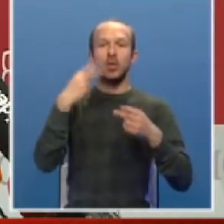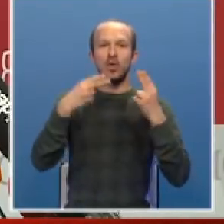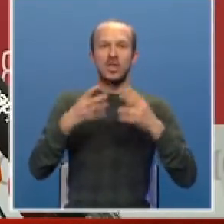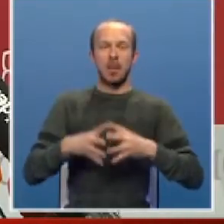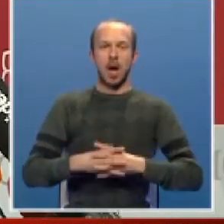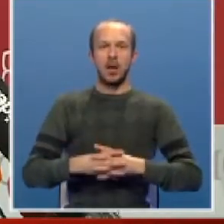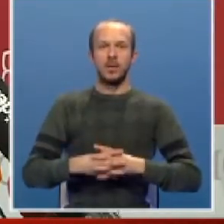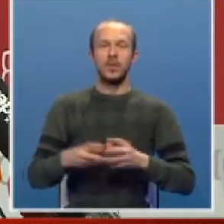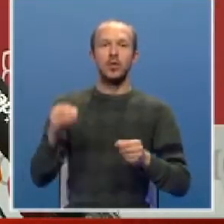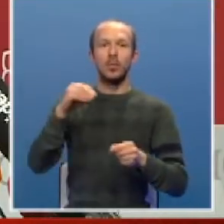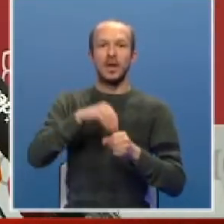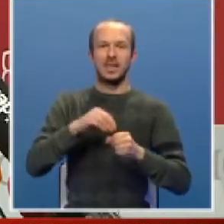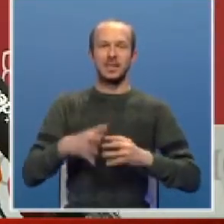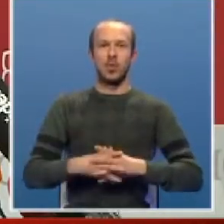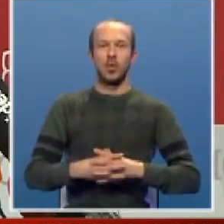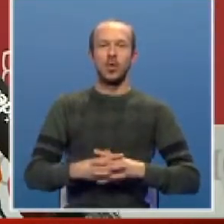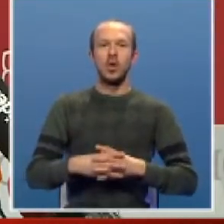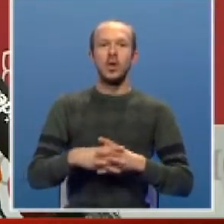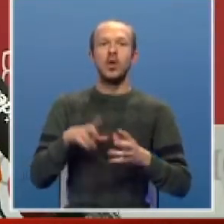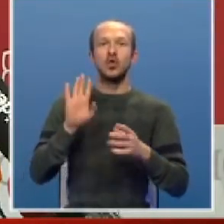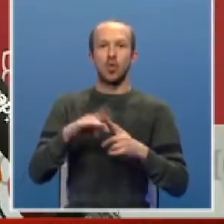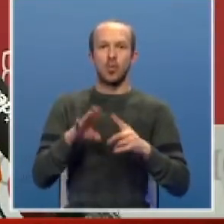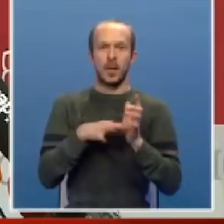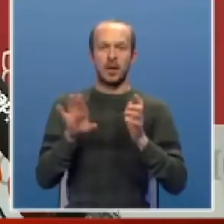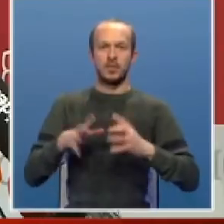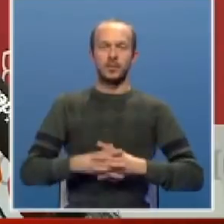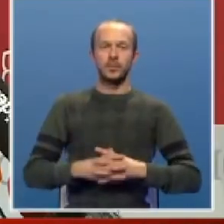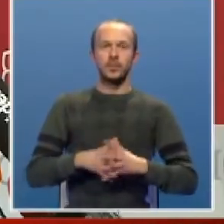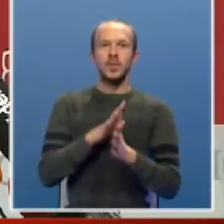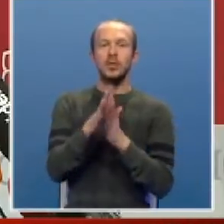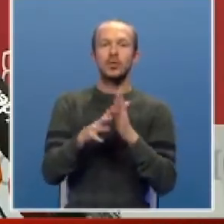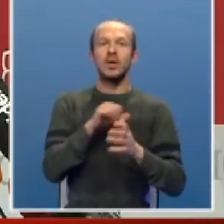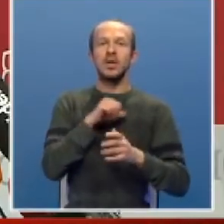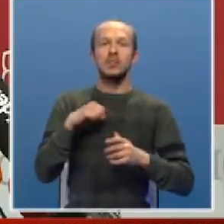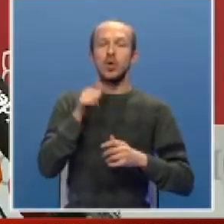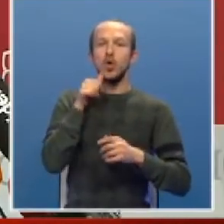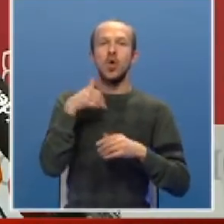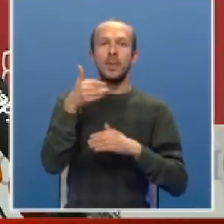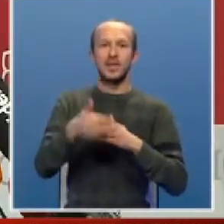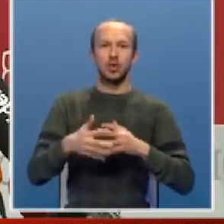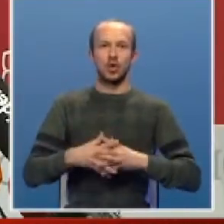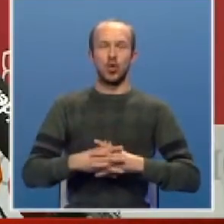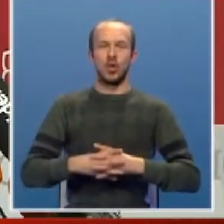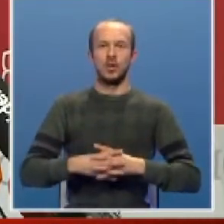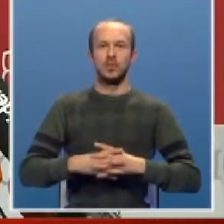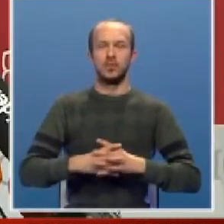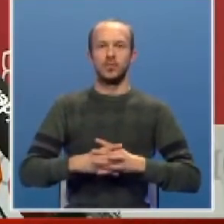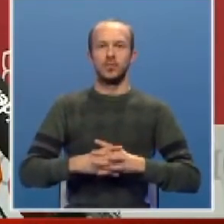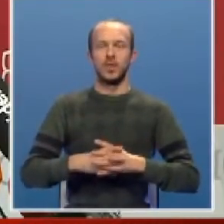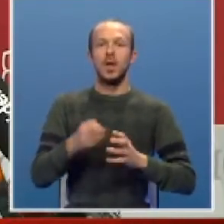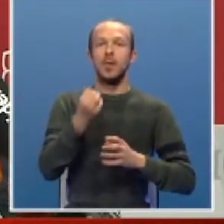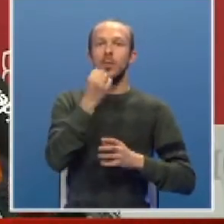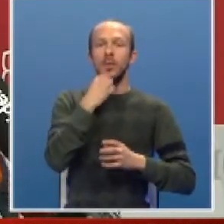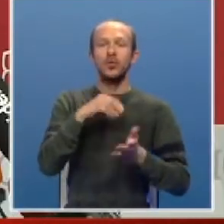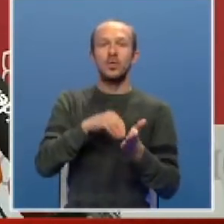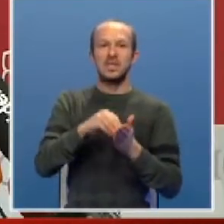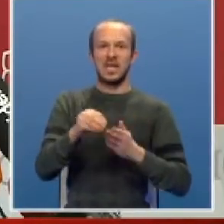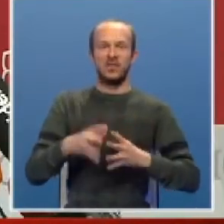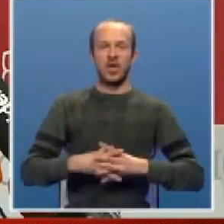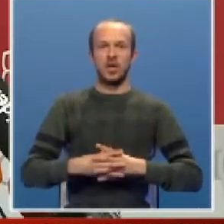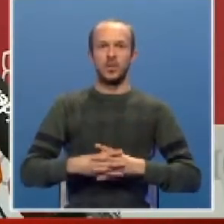politikama doprinesemo upravo tome. Razgovarali smo i o predstojećoj poljoprivrednoj sjetvi